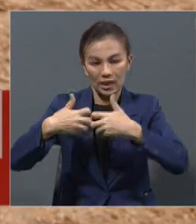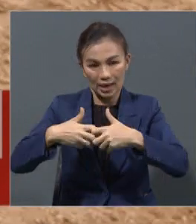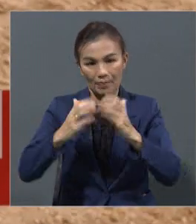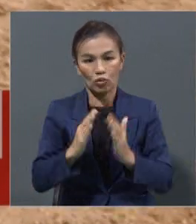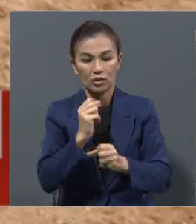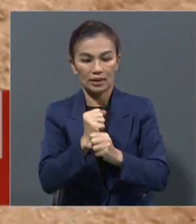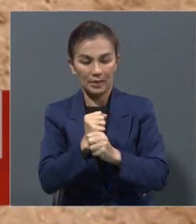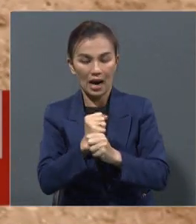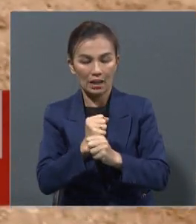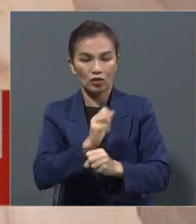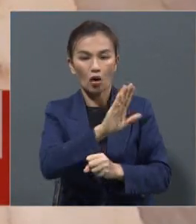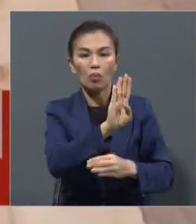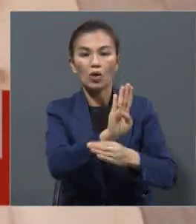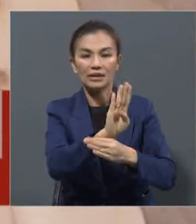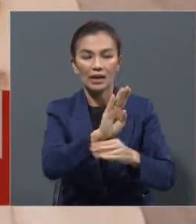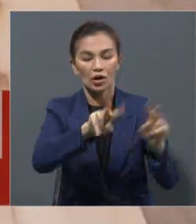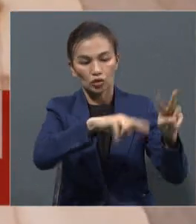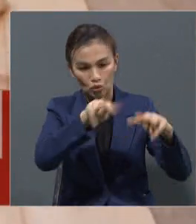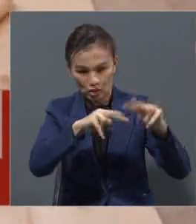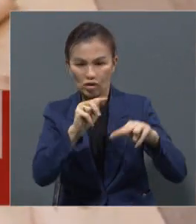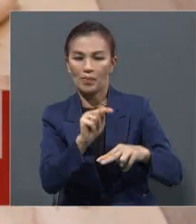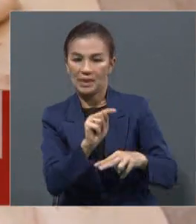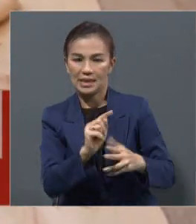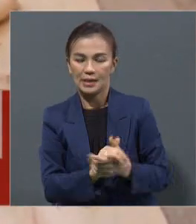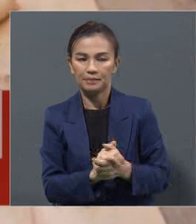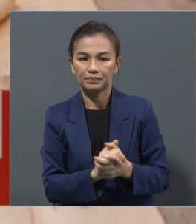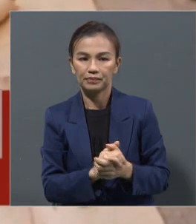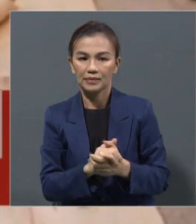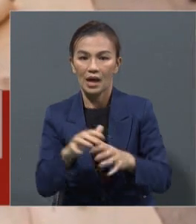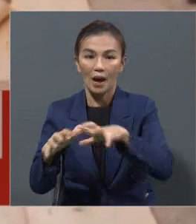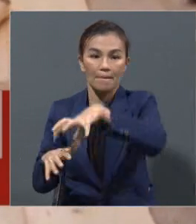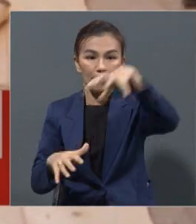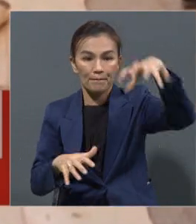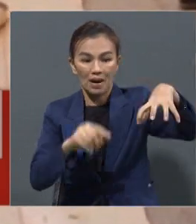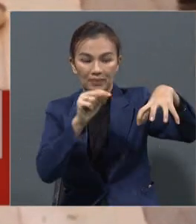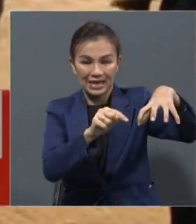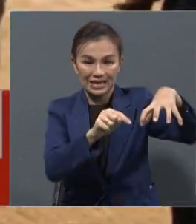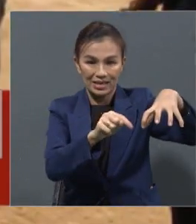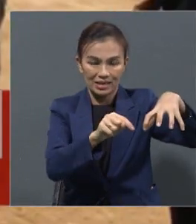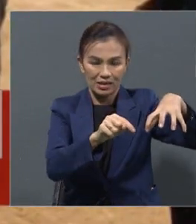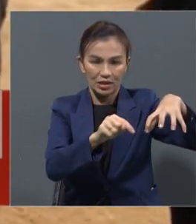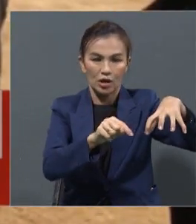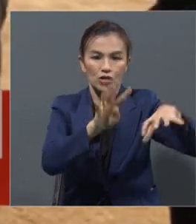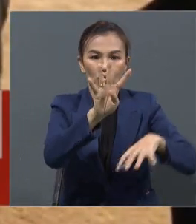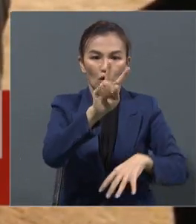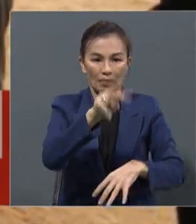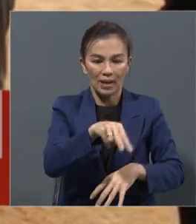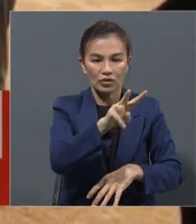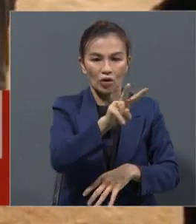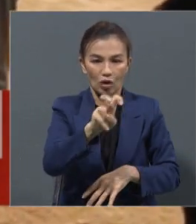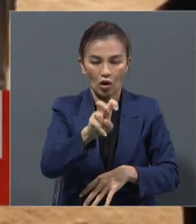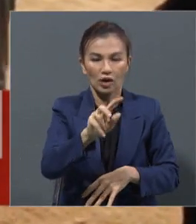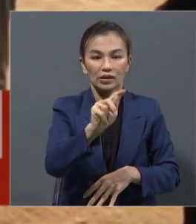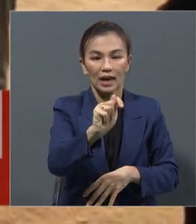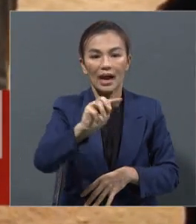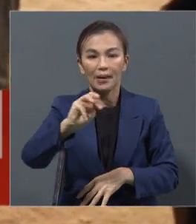าแ Beyondเองก็มาร่วมตรวจสอบด้วยกันโรงพักคอยแห่งนี้ที่คุณผู้ชมเห็นเนี่ยฮะมีขนาดพื้นที่ 2,200ตรกิม